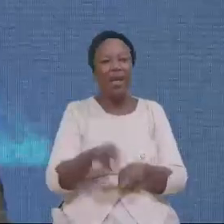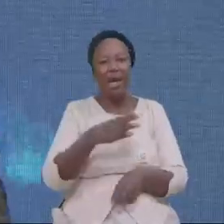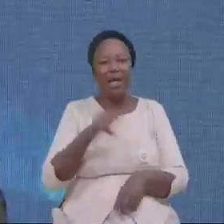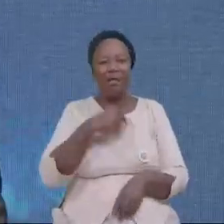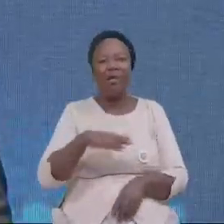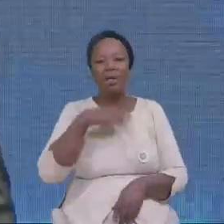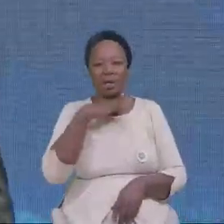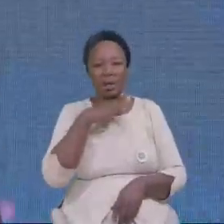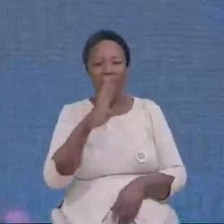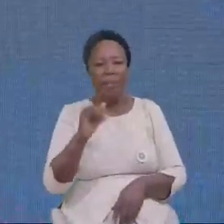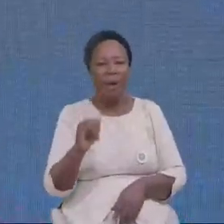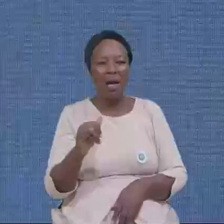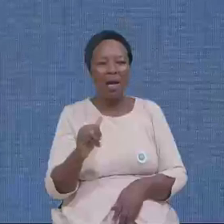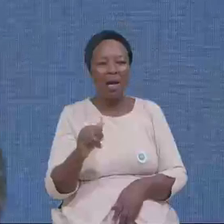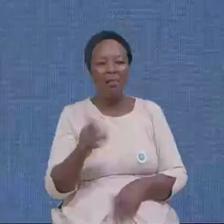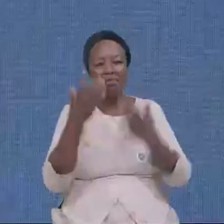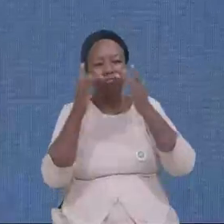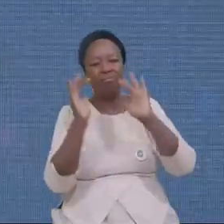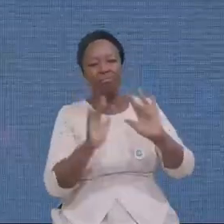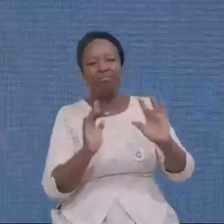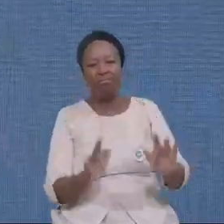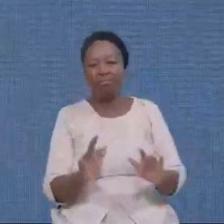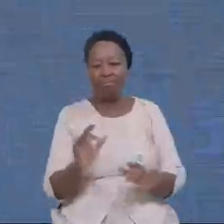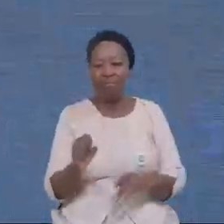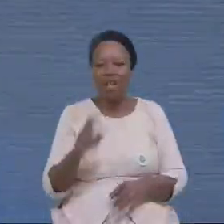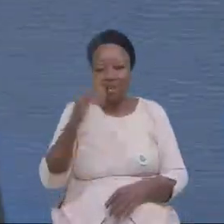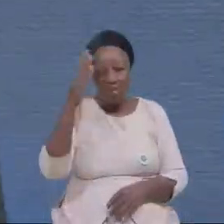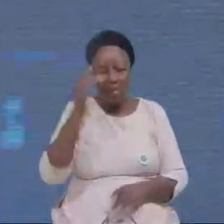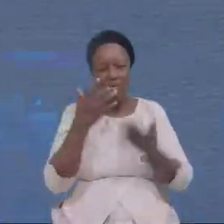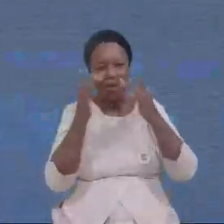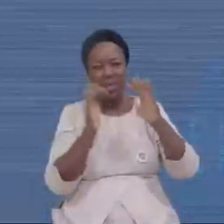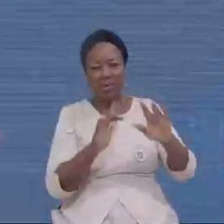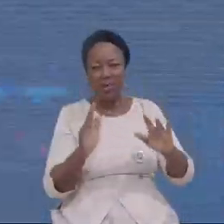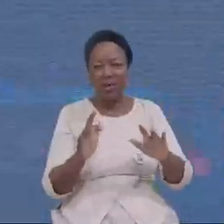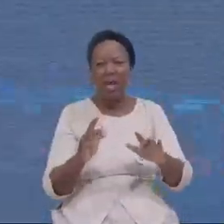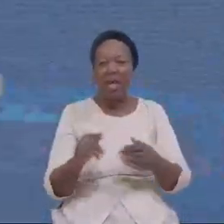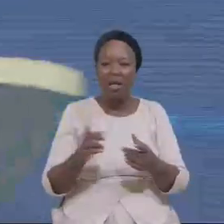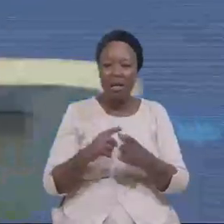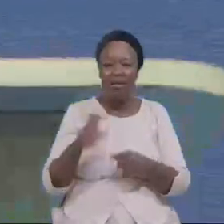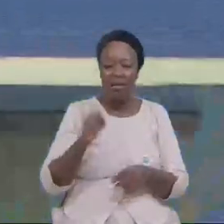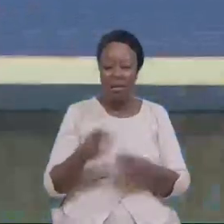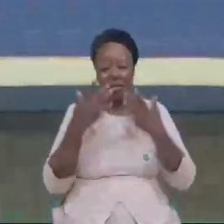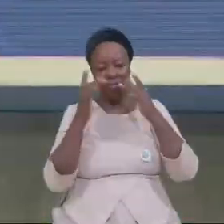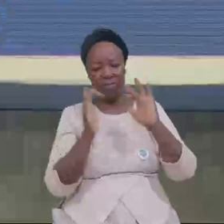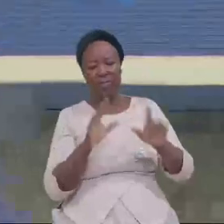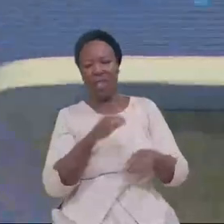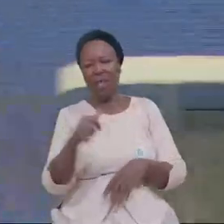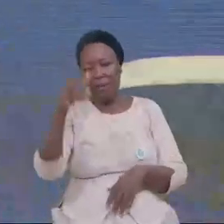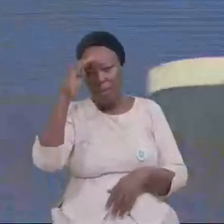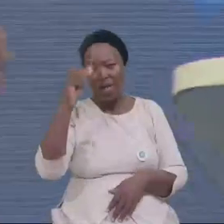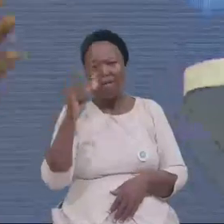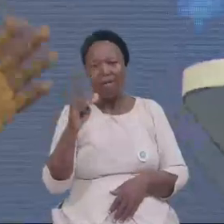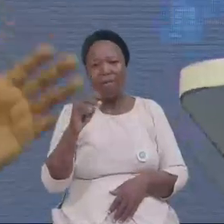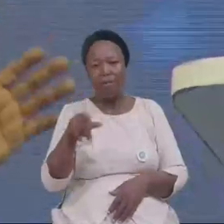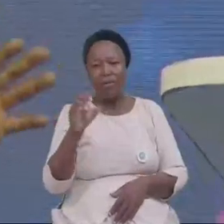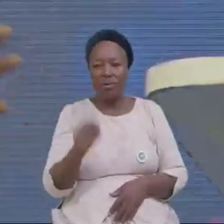Il ne séduira pas des flatteries, les traits de l'Alliance. Vous voyez, les flatteries. Tu peux flatter un homme.